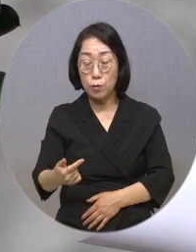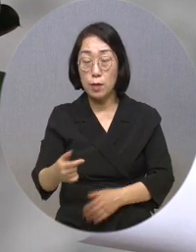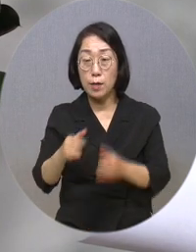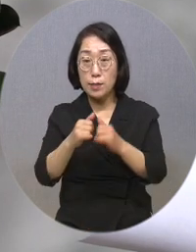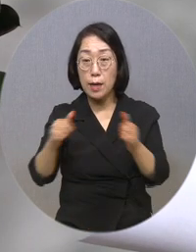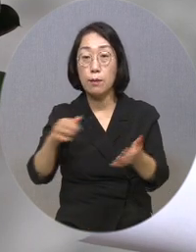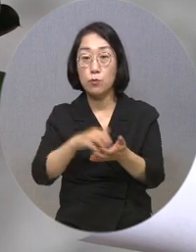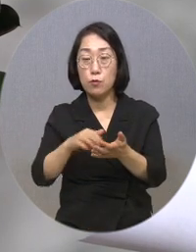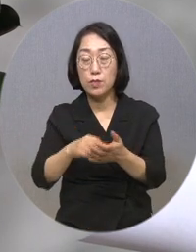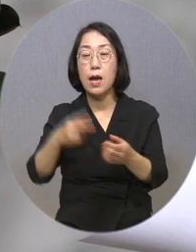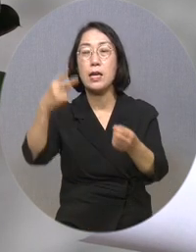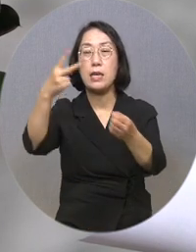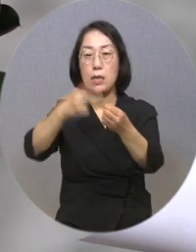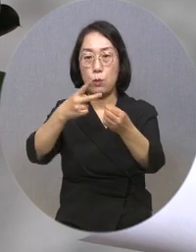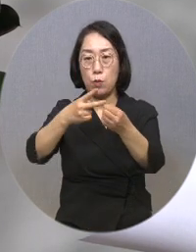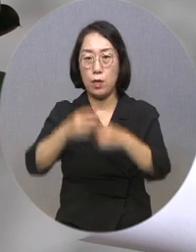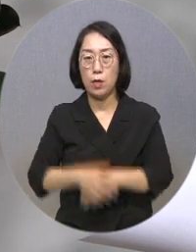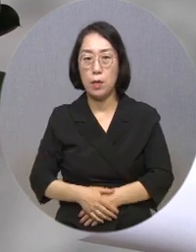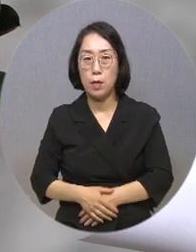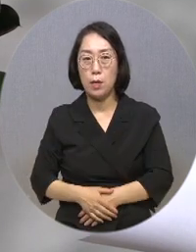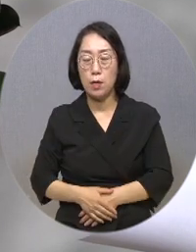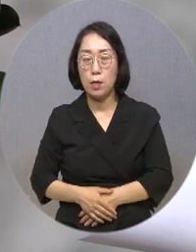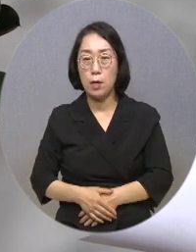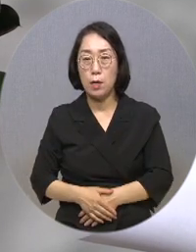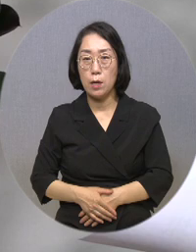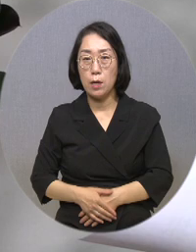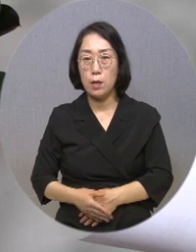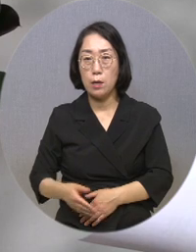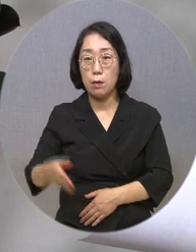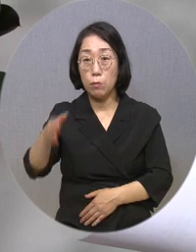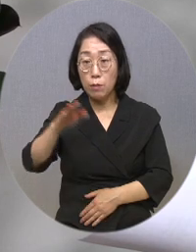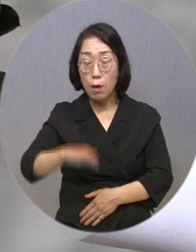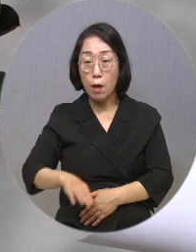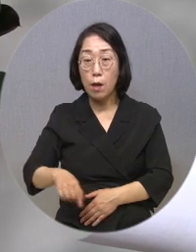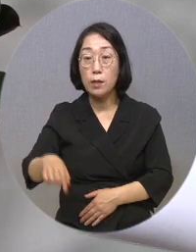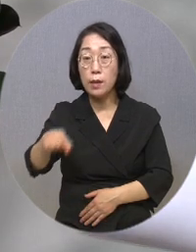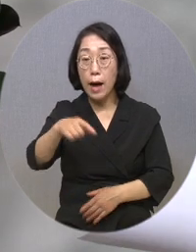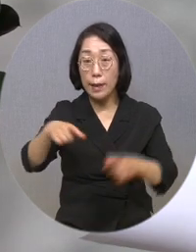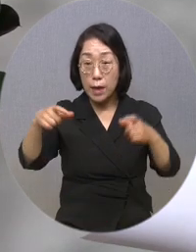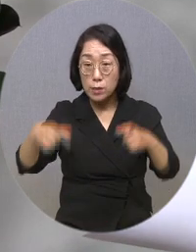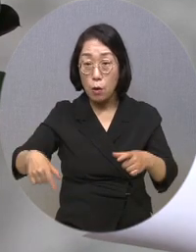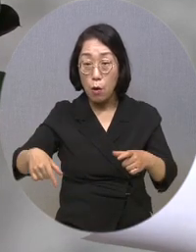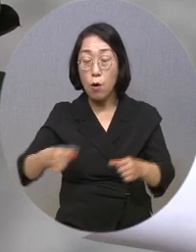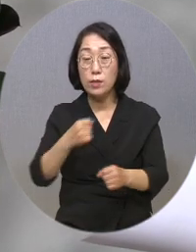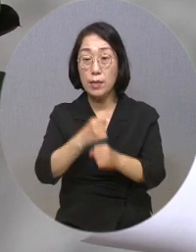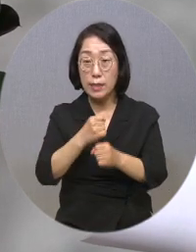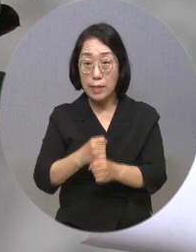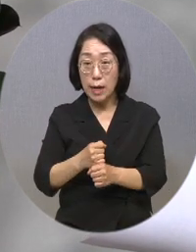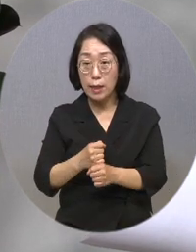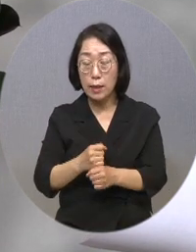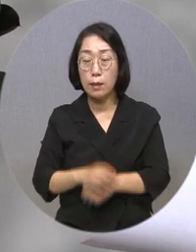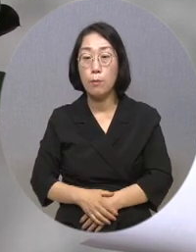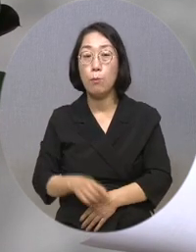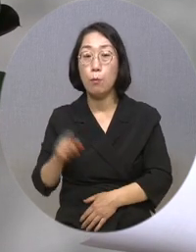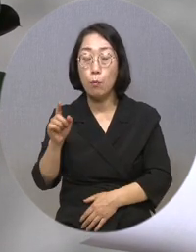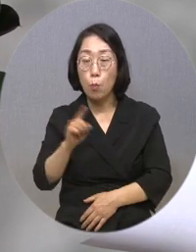그런데 지역 내 총생산은 31개 시군 중에 27위입니다. 결국은 고양시는 자족 기능이